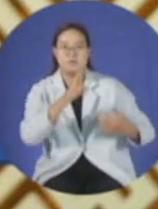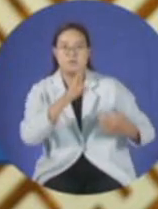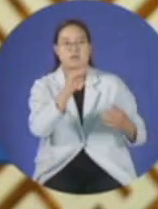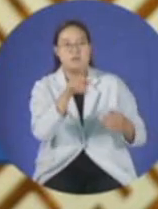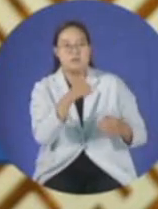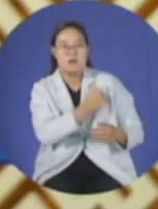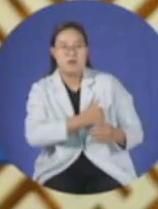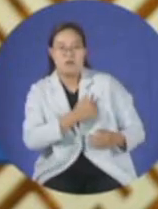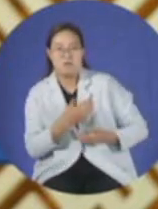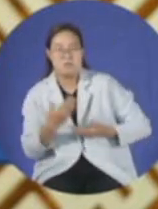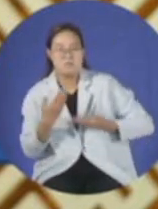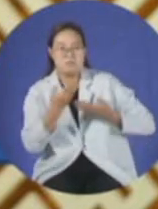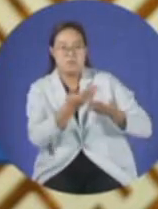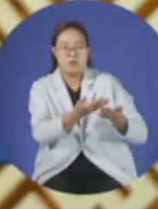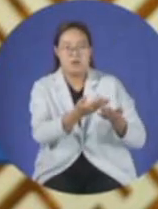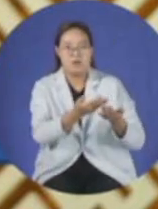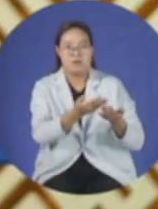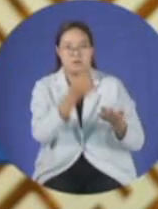одоо